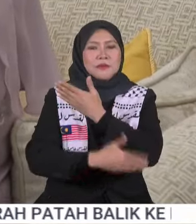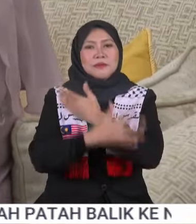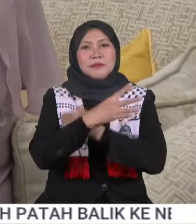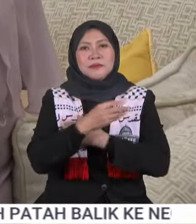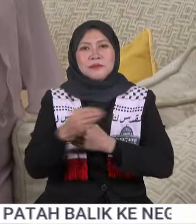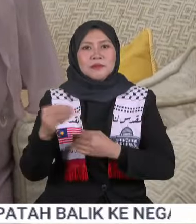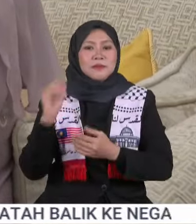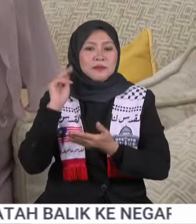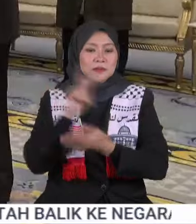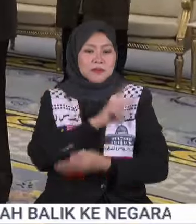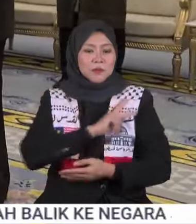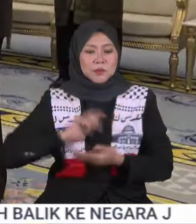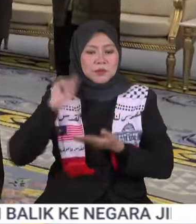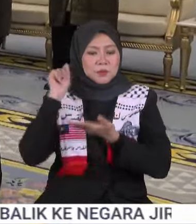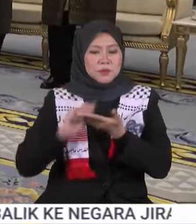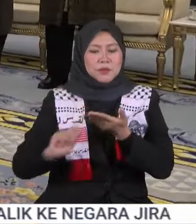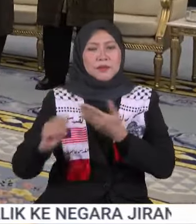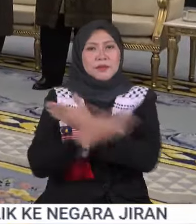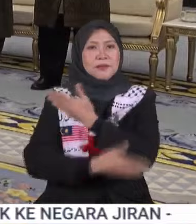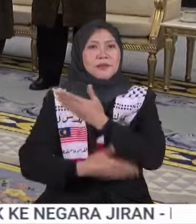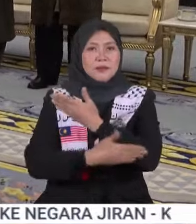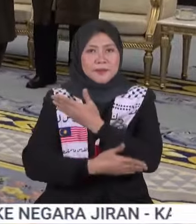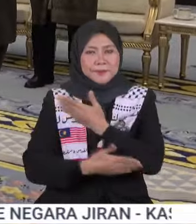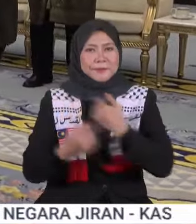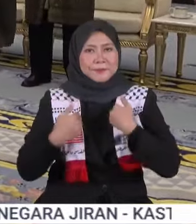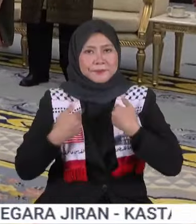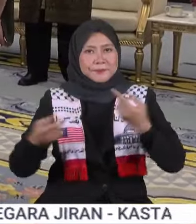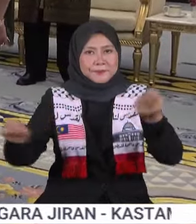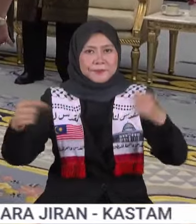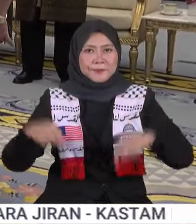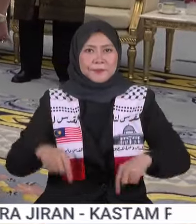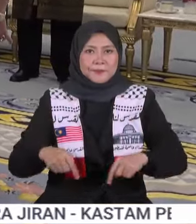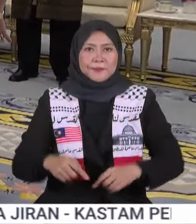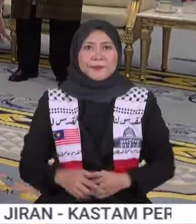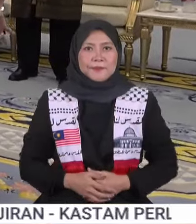dan Ketua Setiausaha Negara Tan Sri Muhammad Zuki Ali.